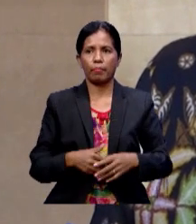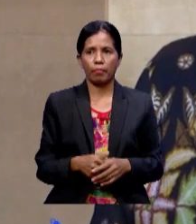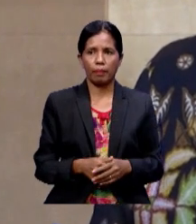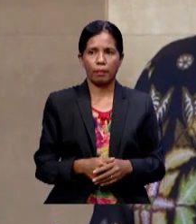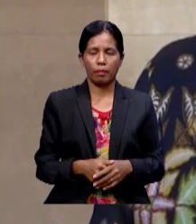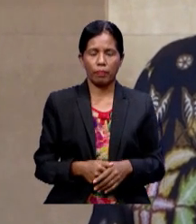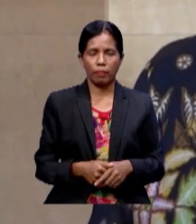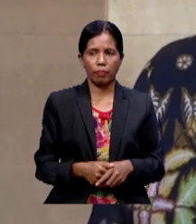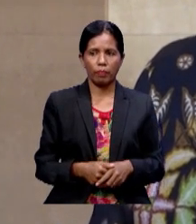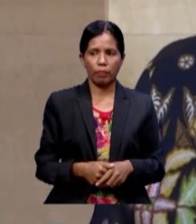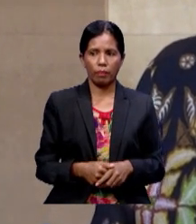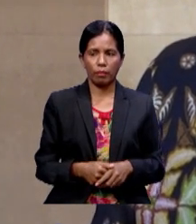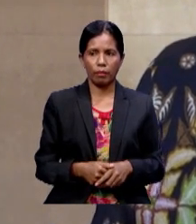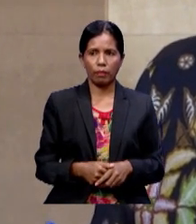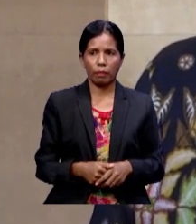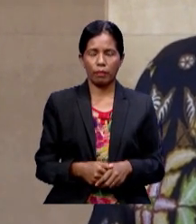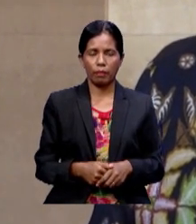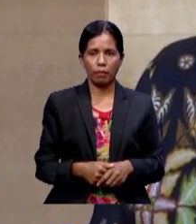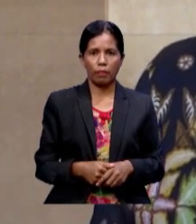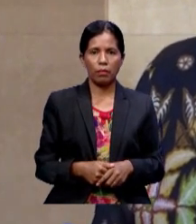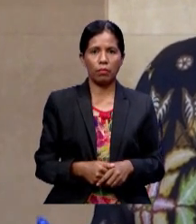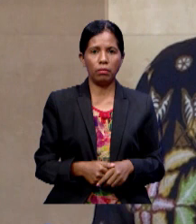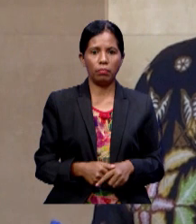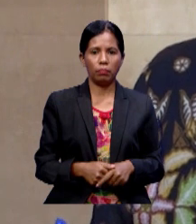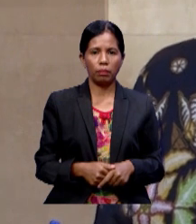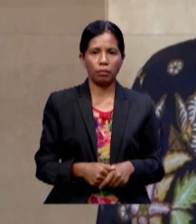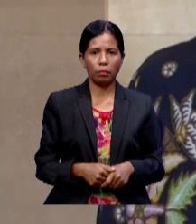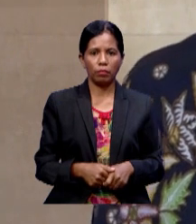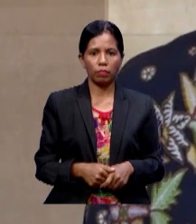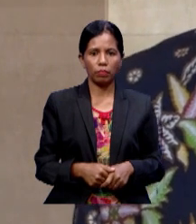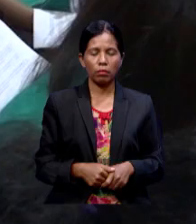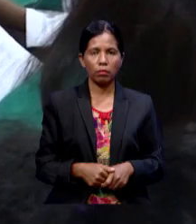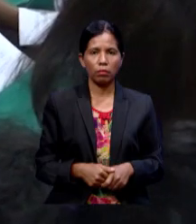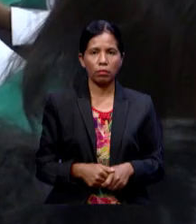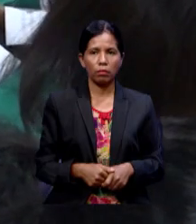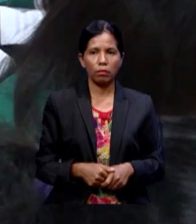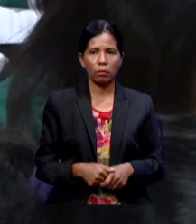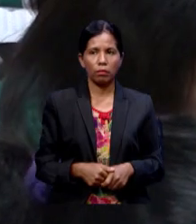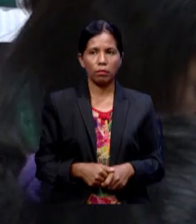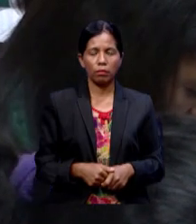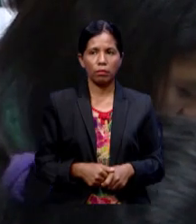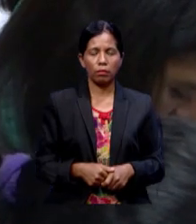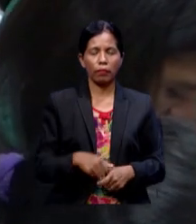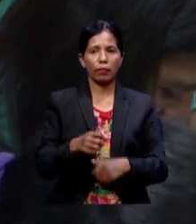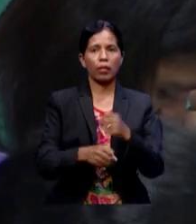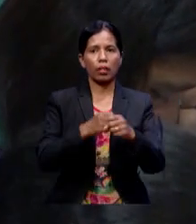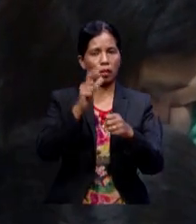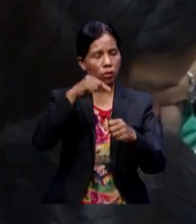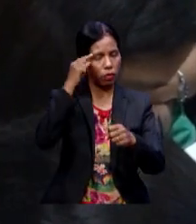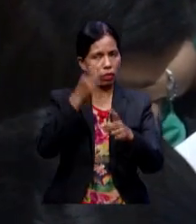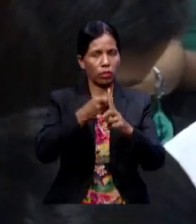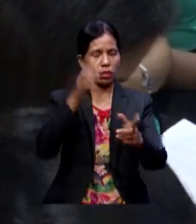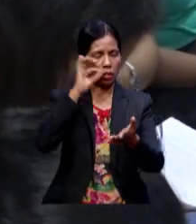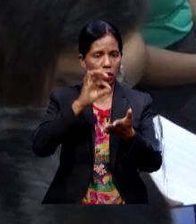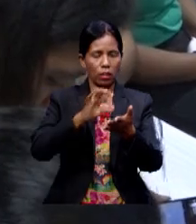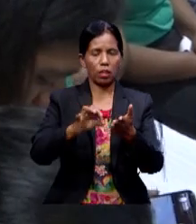협력을 해서 좀 더 가시적으로 발전시키도록 하겠습니다. Karatinang Governo Liu Secretario Estado,